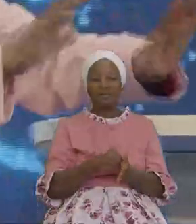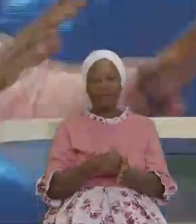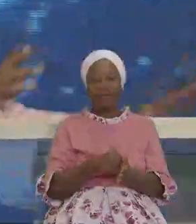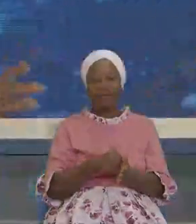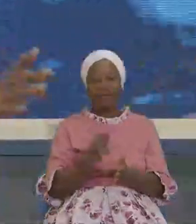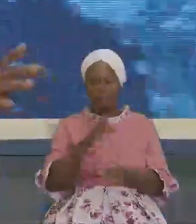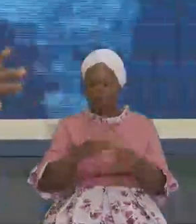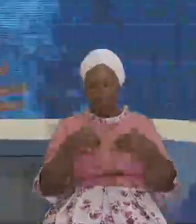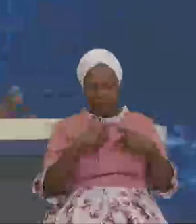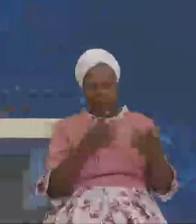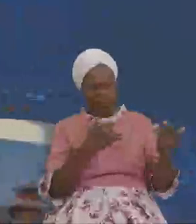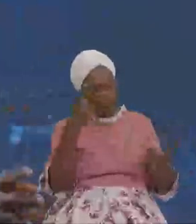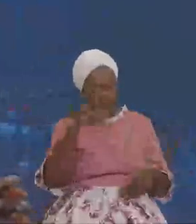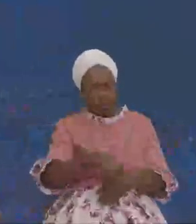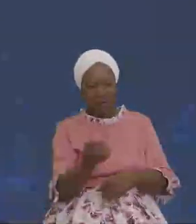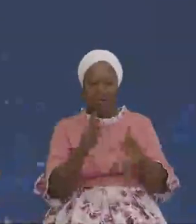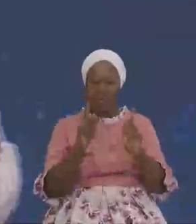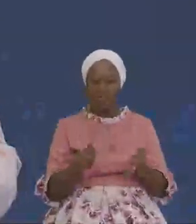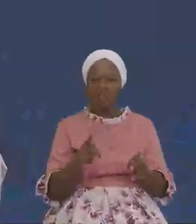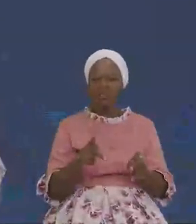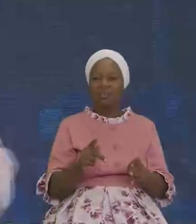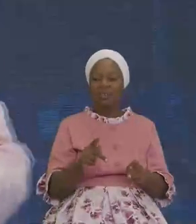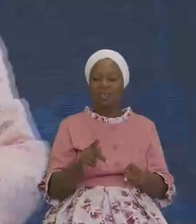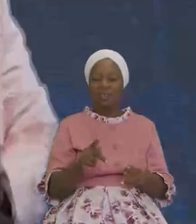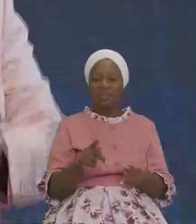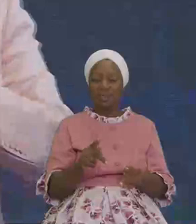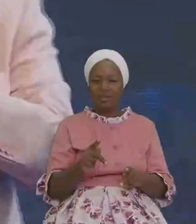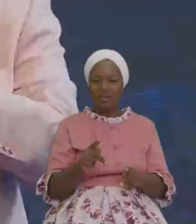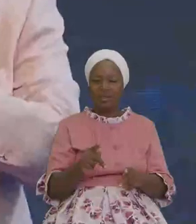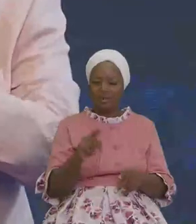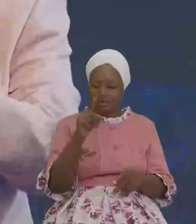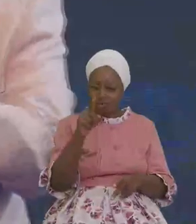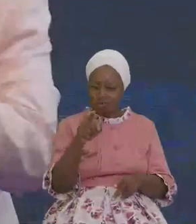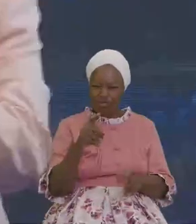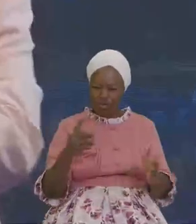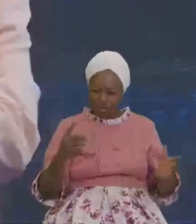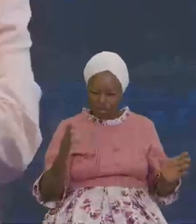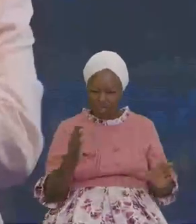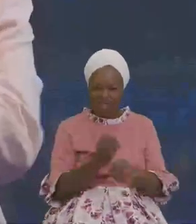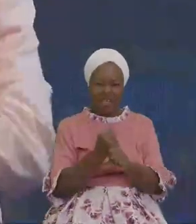et qui le fera. Tu n'as pas besoin d'attendre une autre personne.